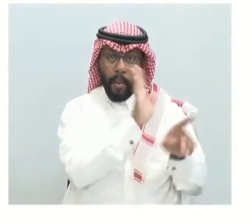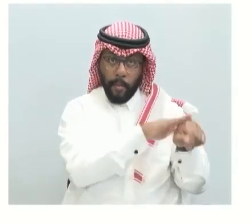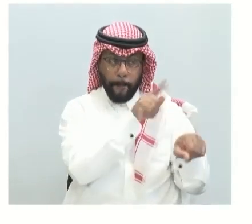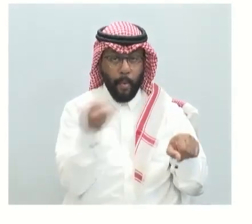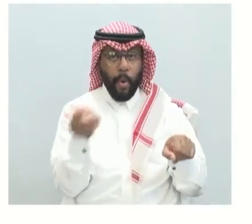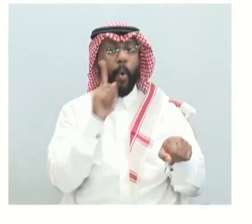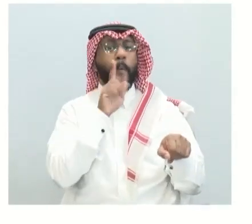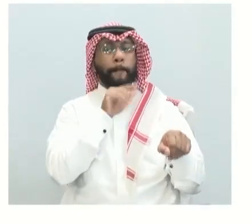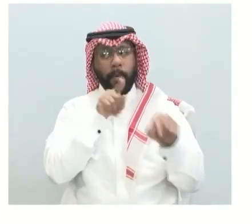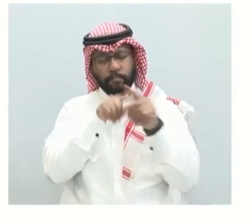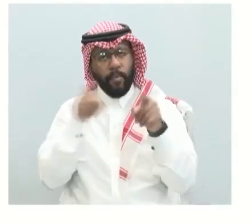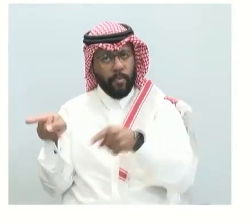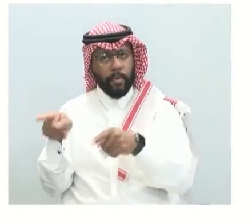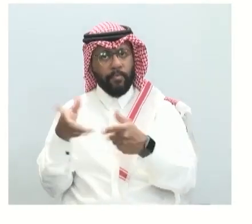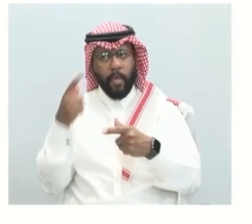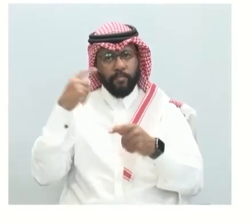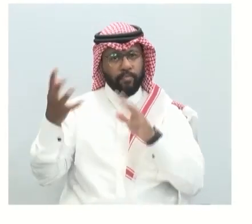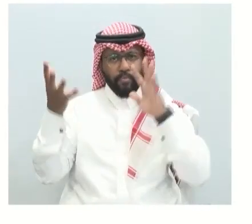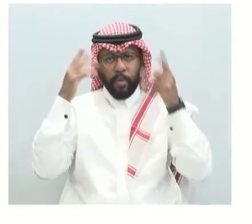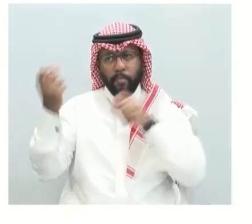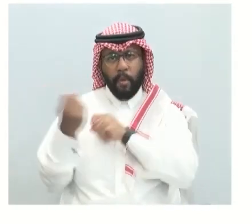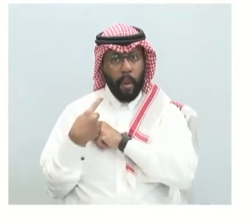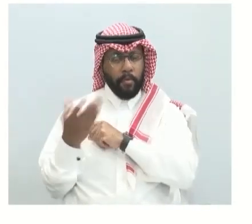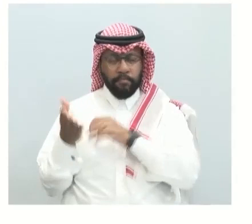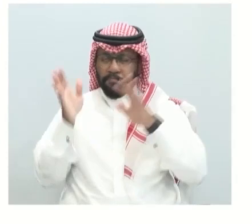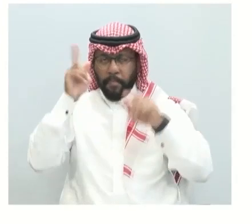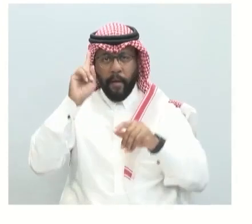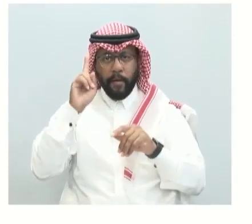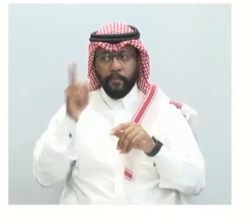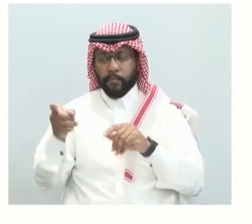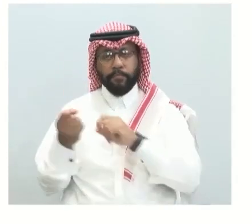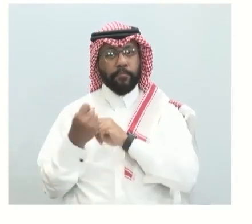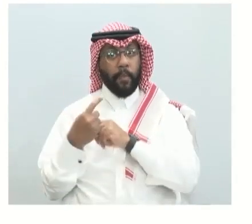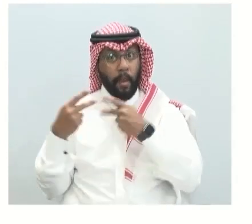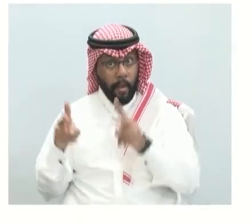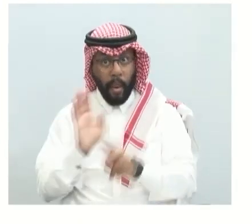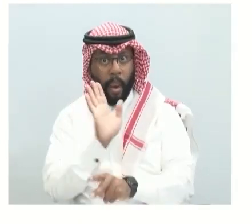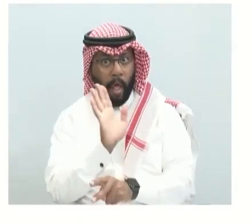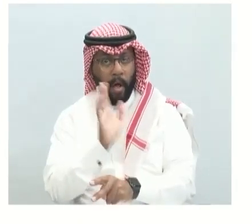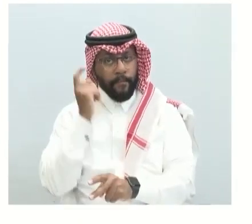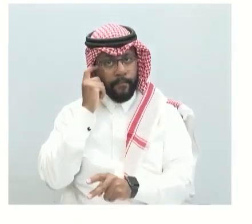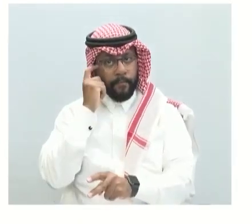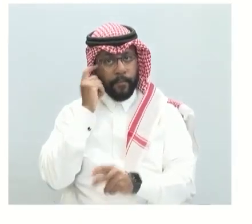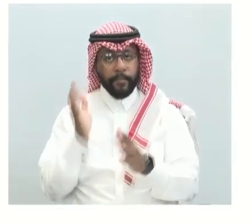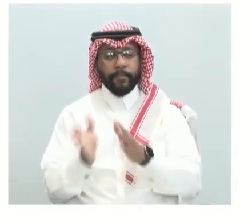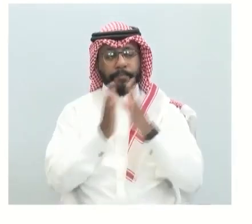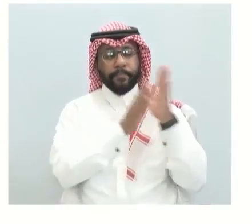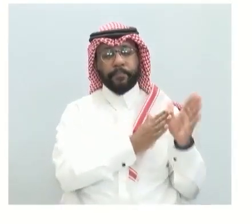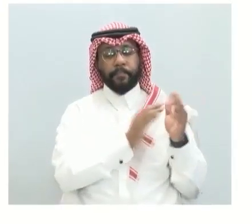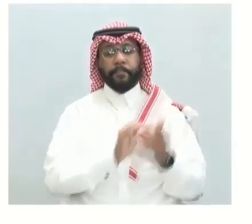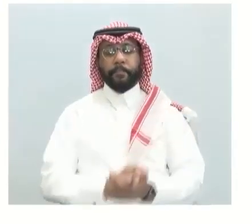معلمتي او عائلتي او والدي او عن اي جهه اتصال غير معروفه وممكن نقوم بابلاغ مايكروسوفت